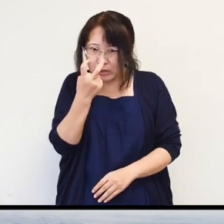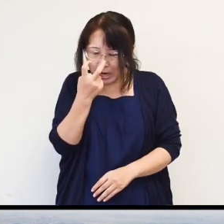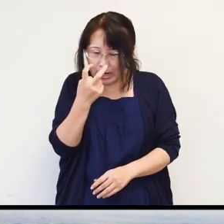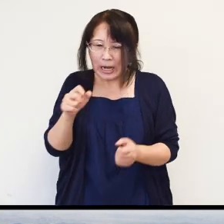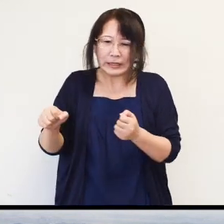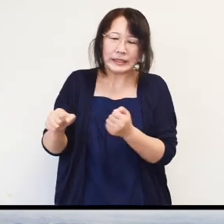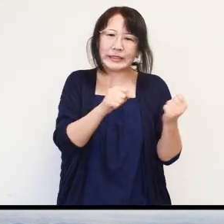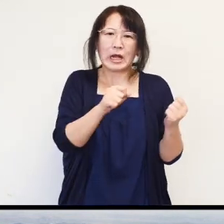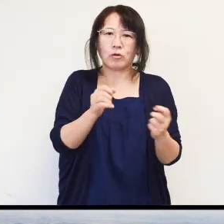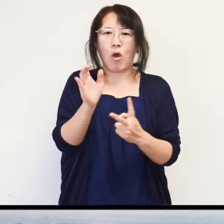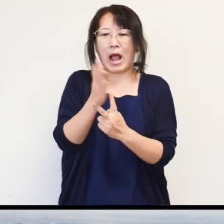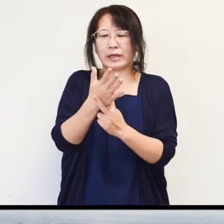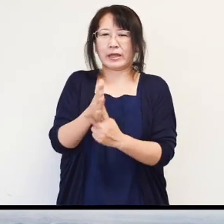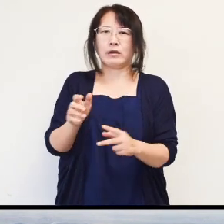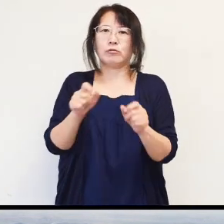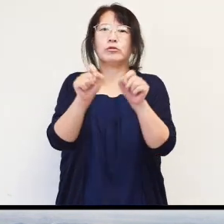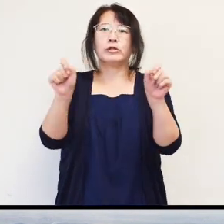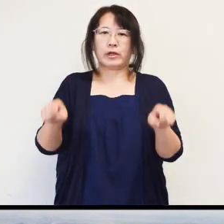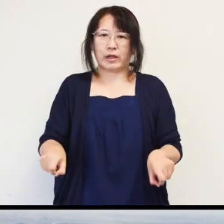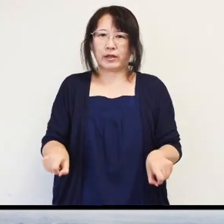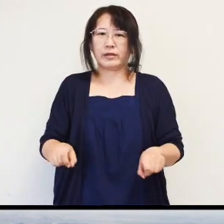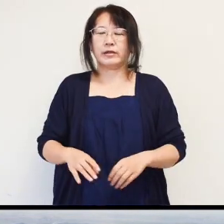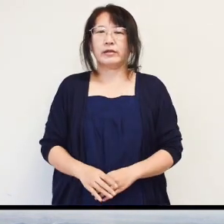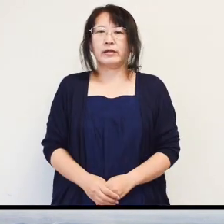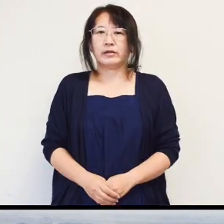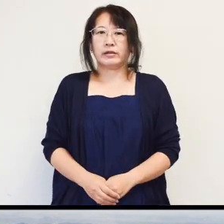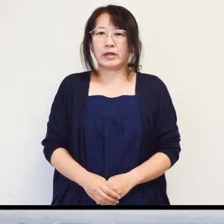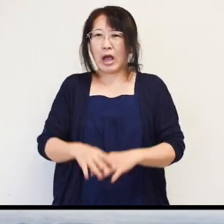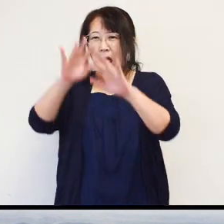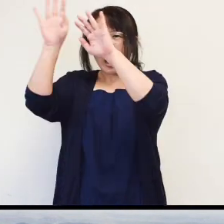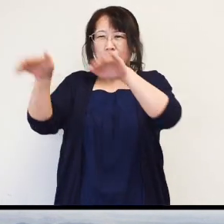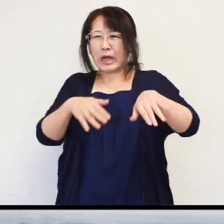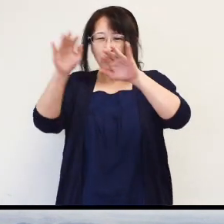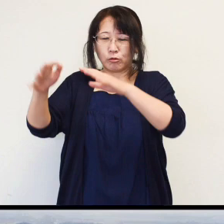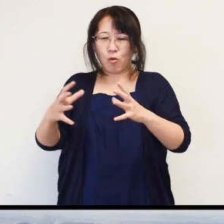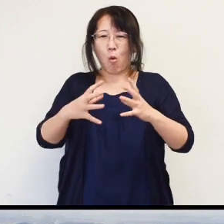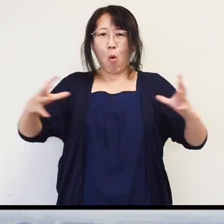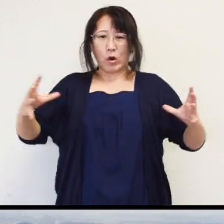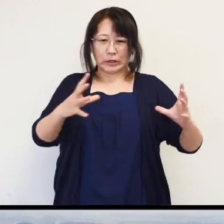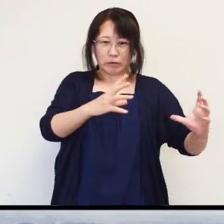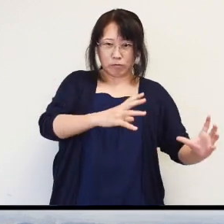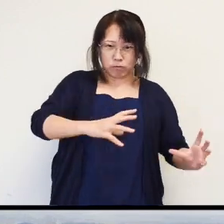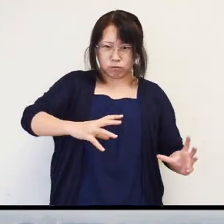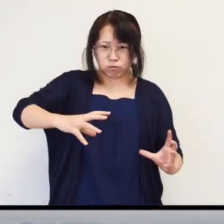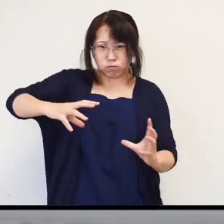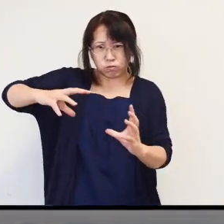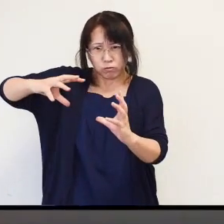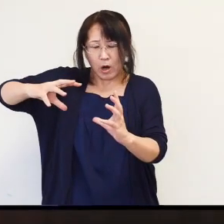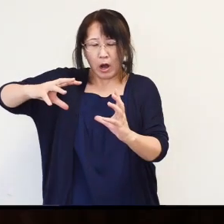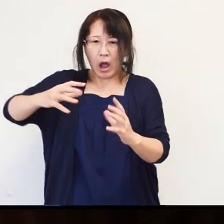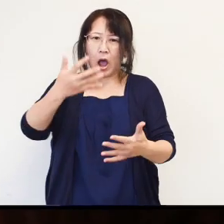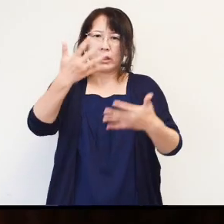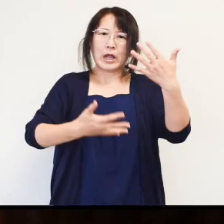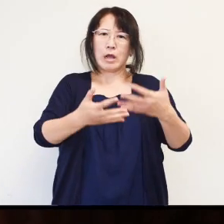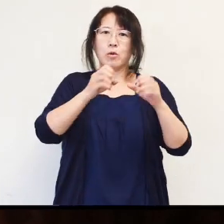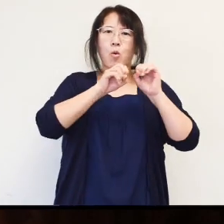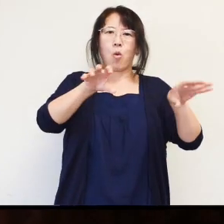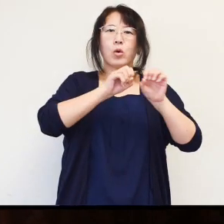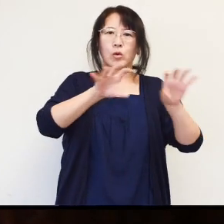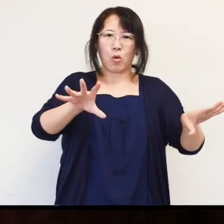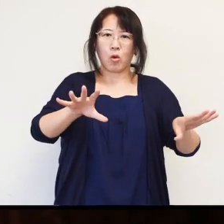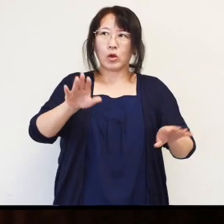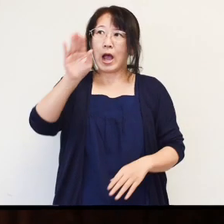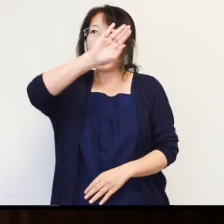難するタイミングです。大型の台風が接近しているとき、テレビなどで報道された